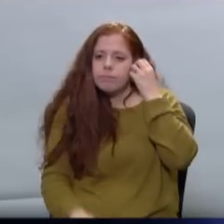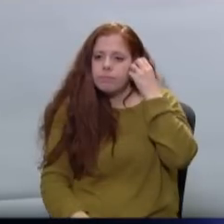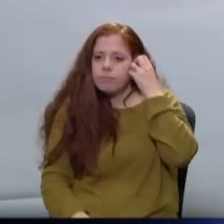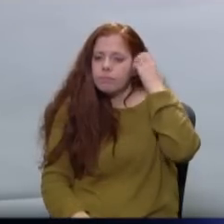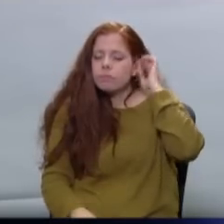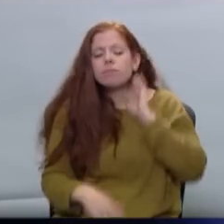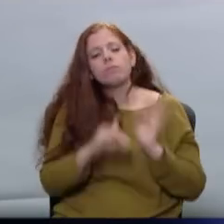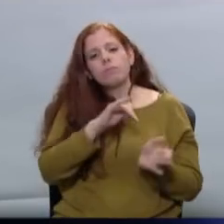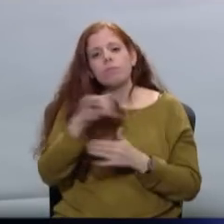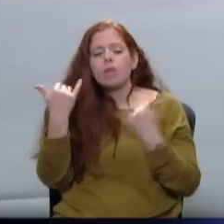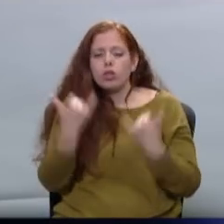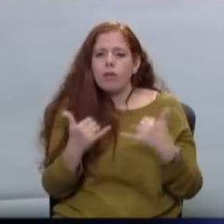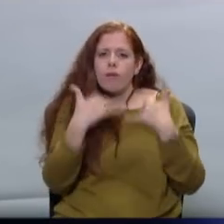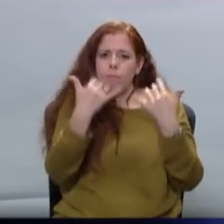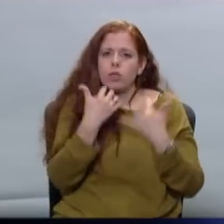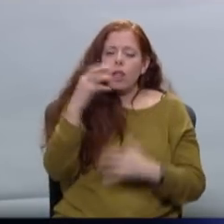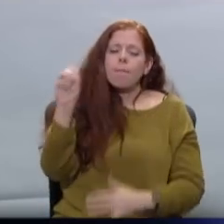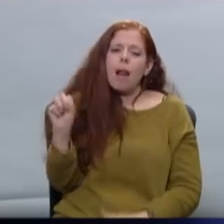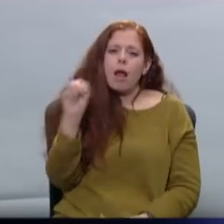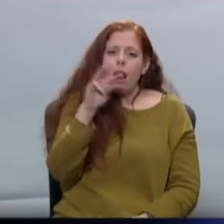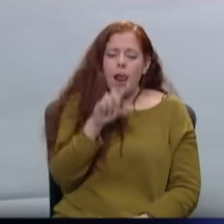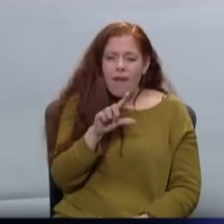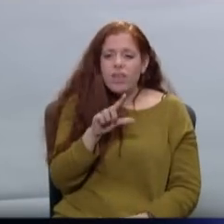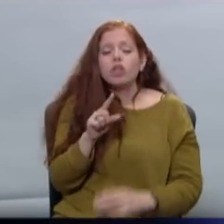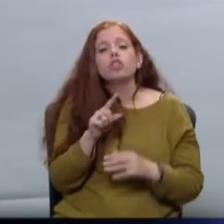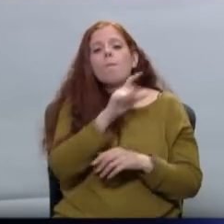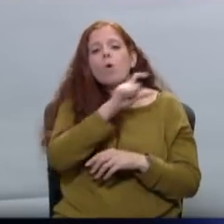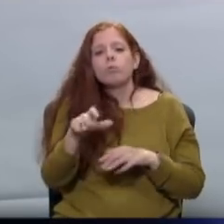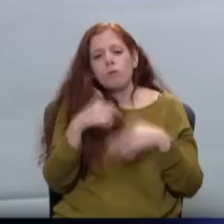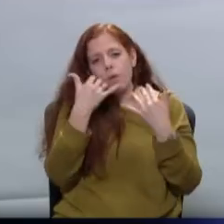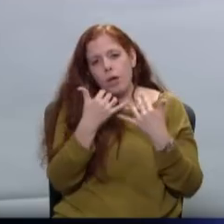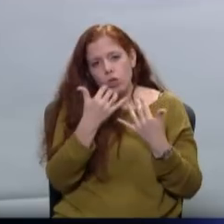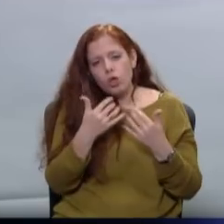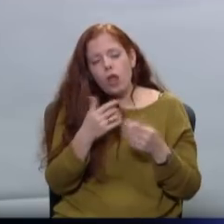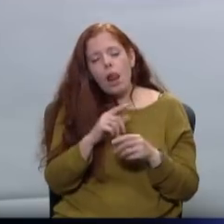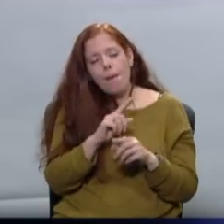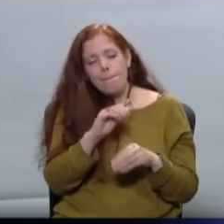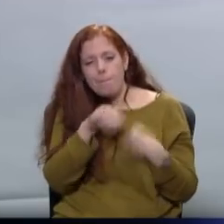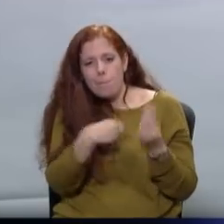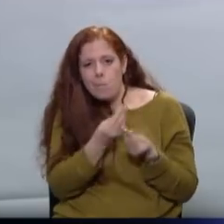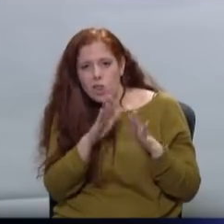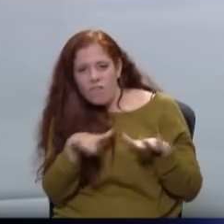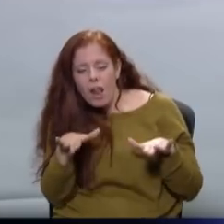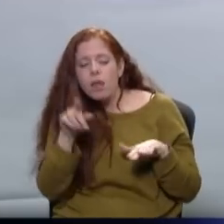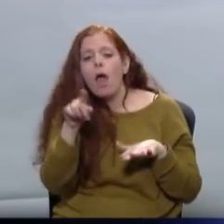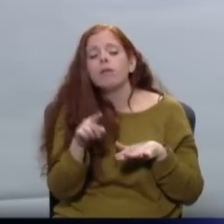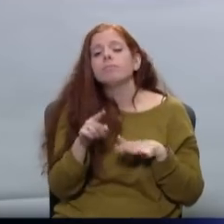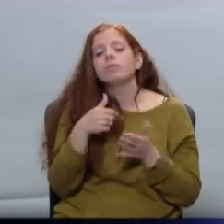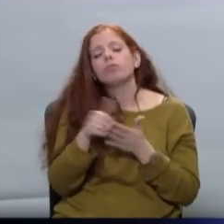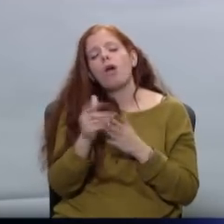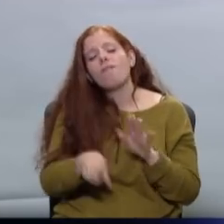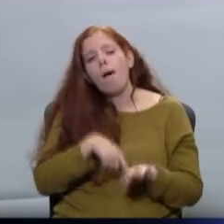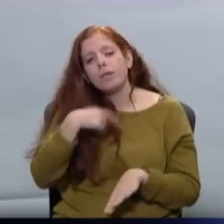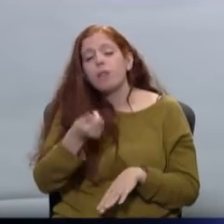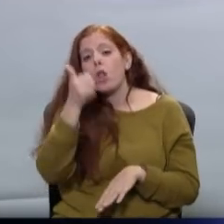עכשיו לפרשת מלכה לייפר שמואשמת בעבירות של פדופיליה. הפרשה הזאת נמשכת כבר תקופה ארוכה. אתמול דחה בית המשפט